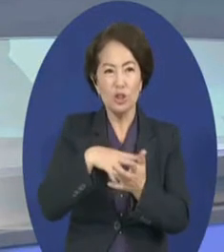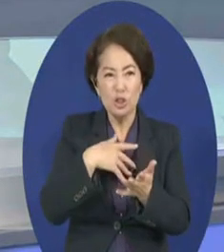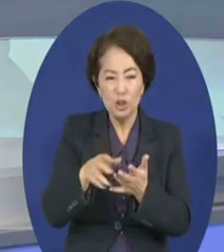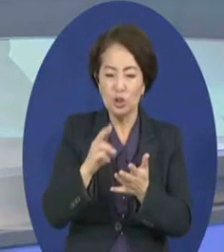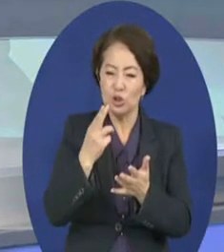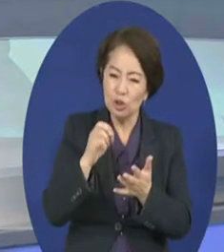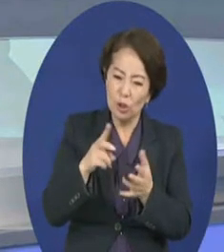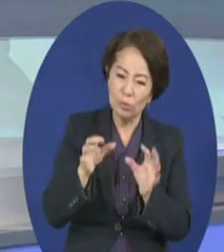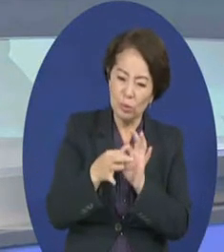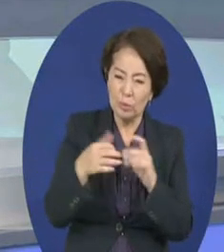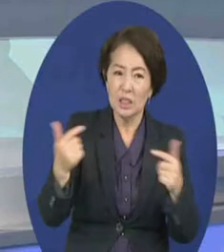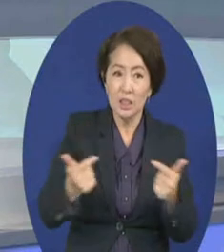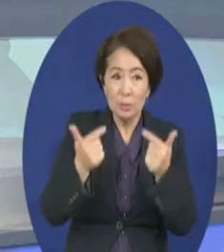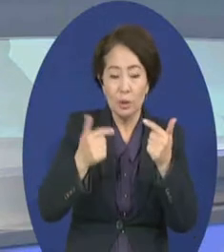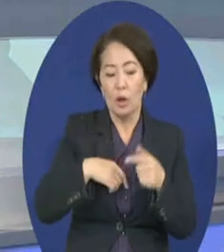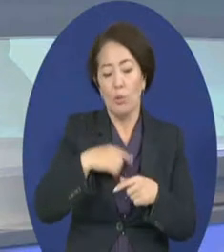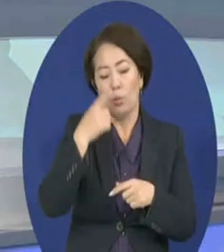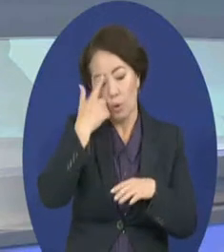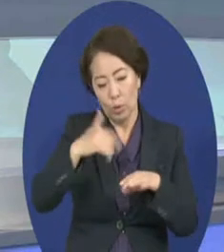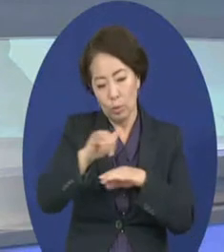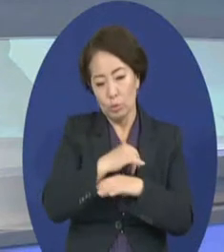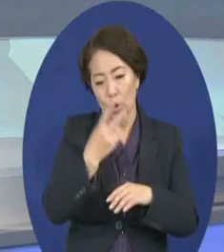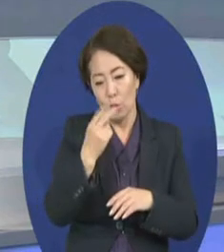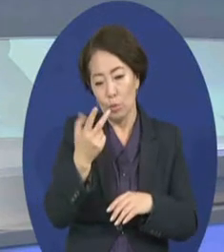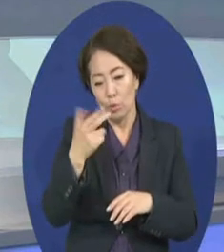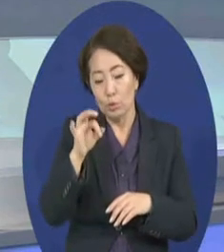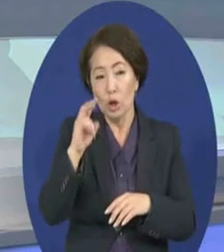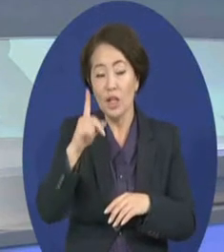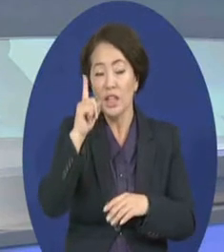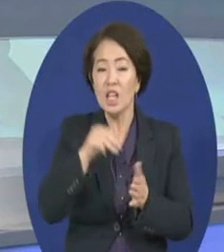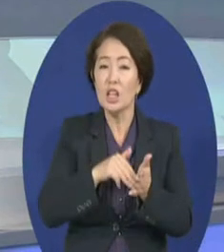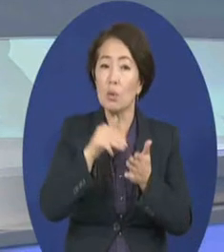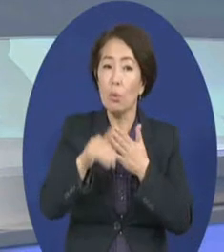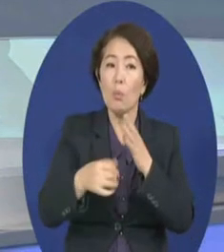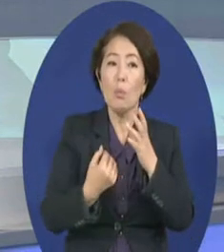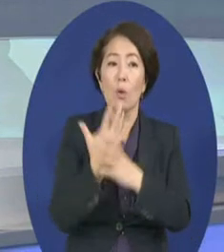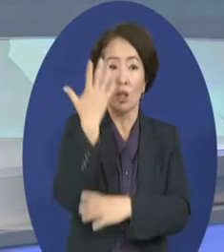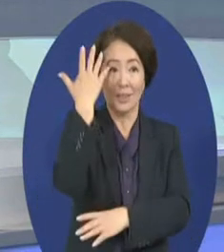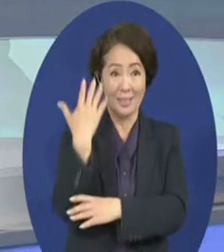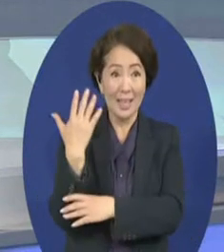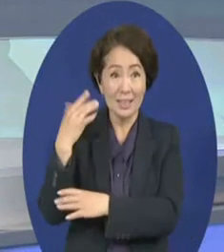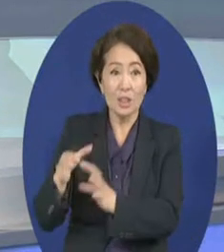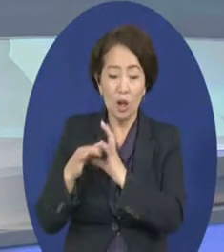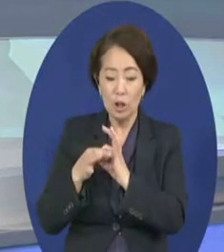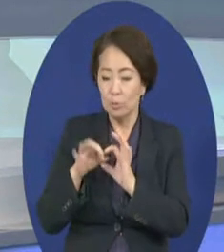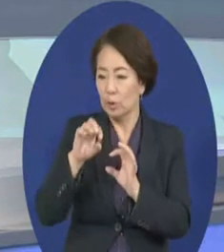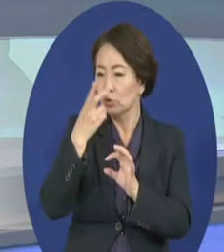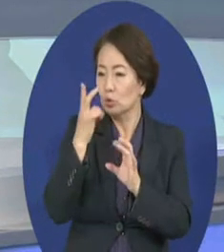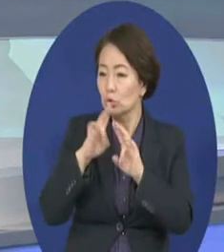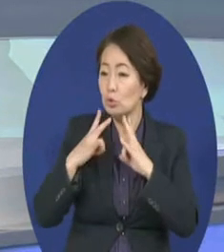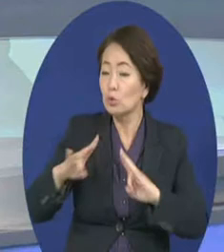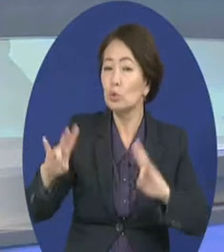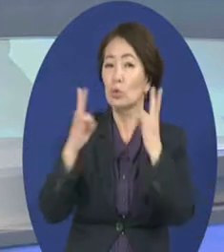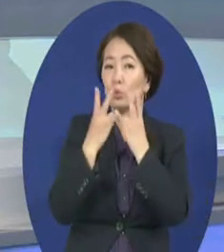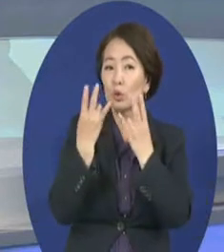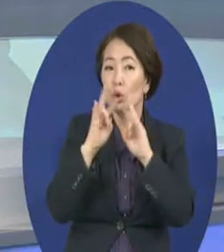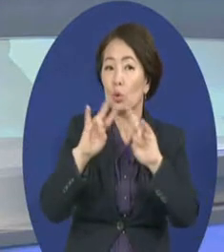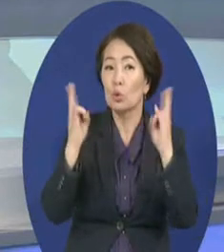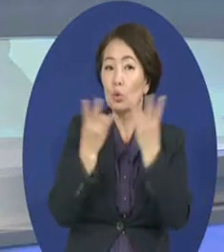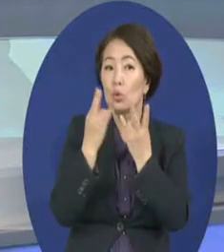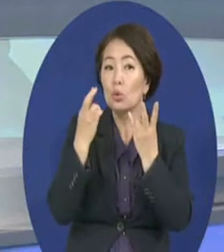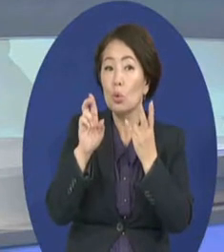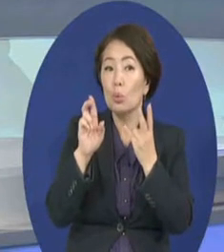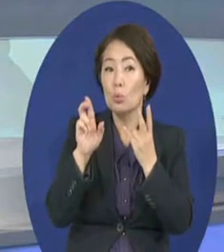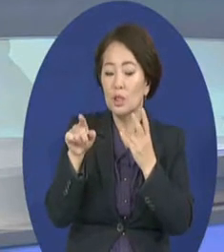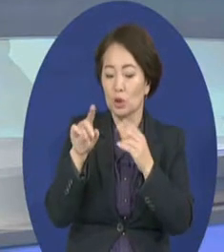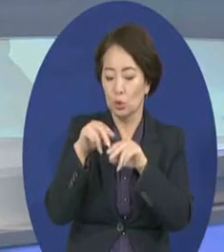тэмцэх зорилгоор Монгол Улс 2030 гэхэд 1 тэрбум мод тарьж ургуулахар төлөвлөснөйг Нэгдсэн үндэсний байгууллагын ерөнхий асамблеанд 76 дугаар чуулганд оролцохдоо